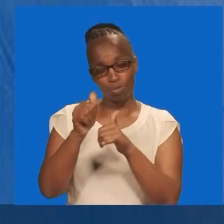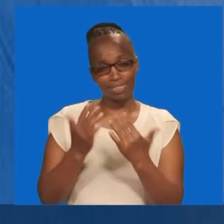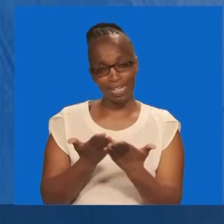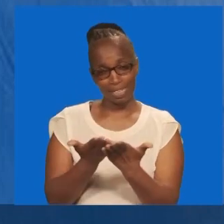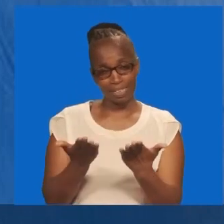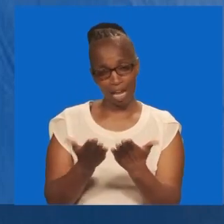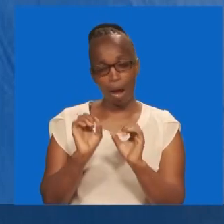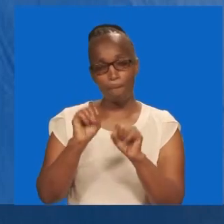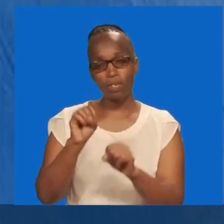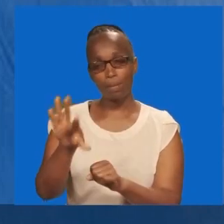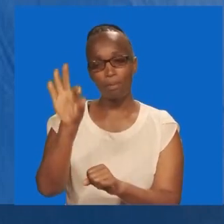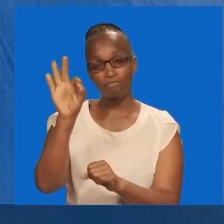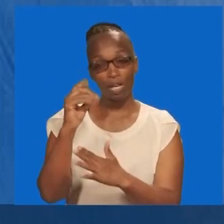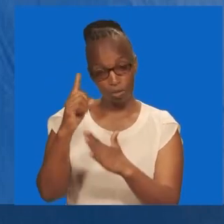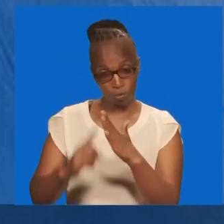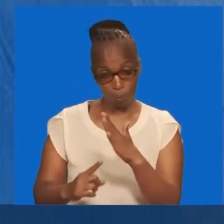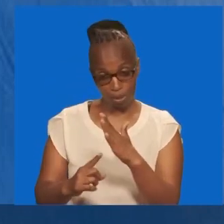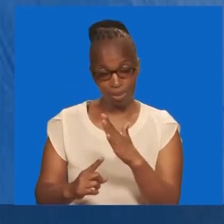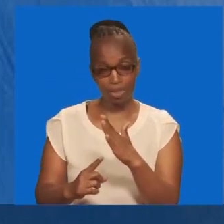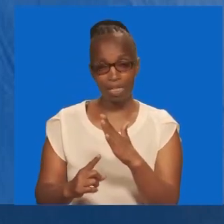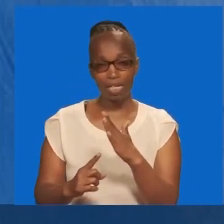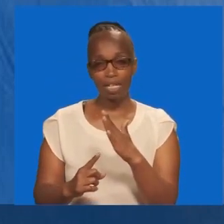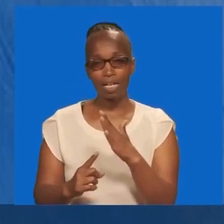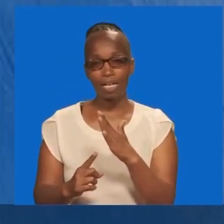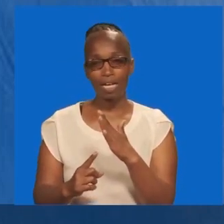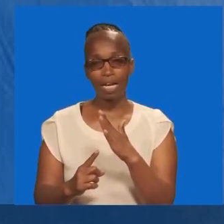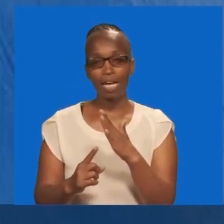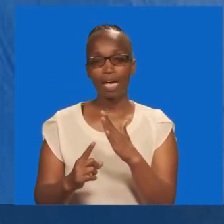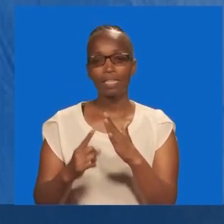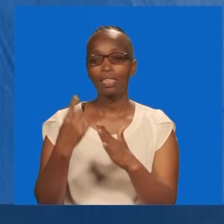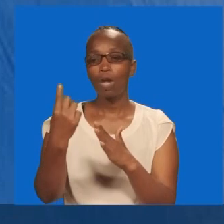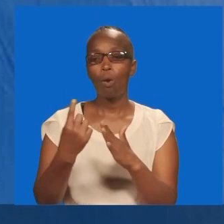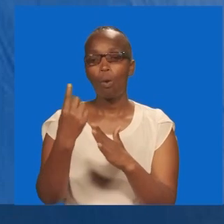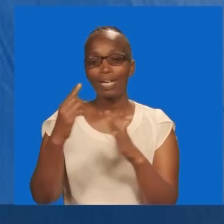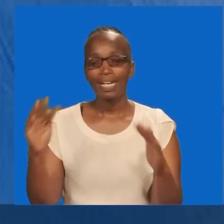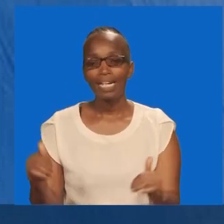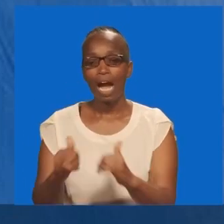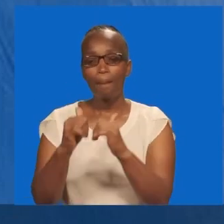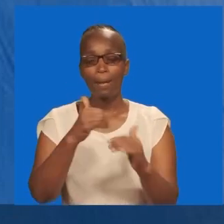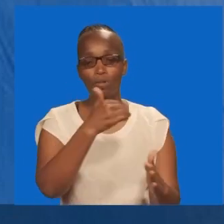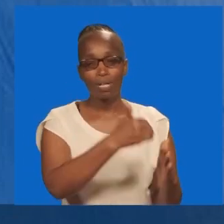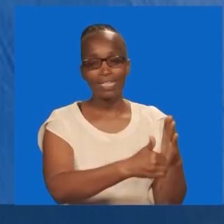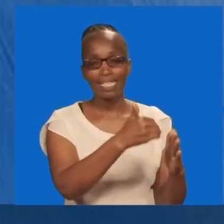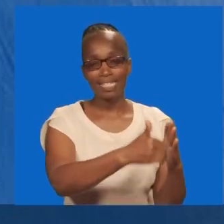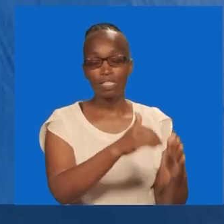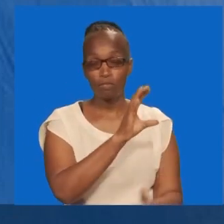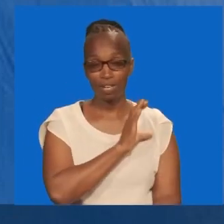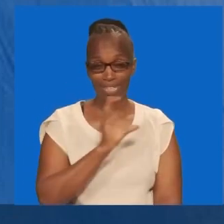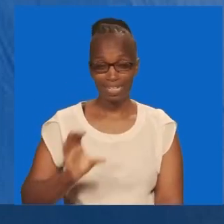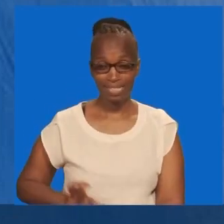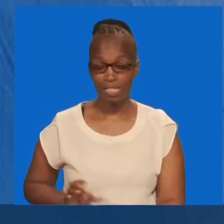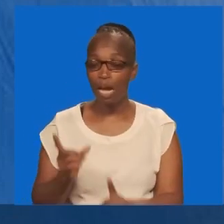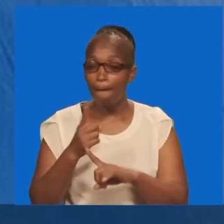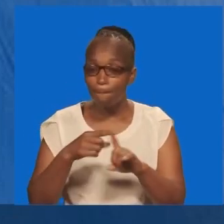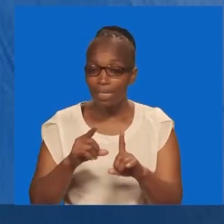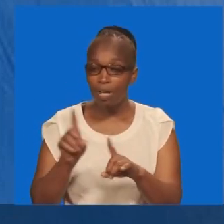mengi, utapata ya kwamba yanafanyika katika ama kwa upande wa Wakristo. Na ndio